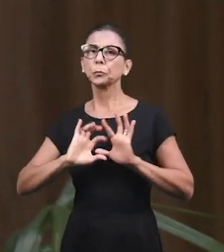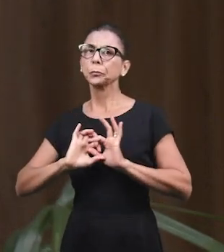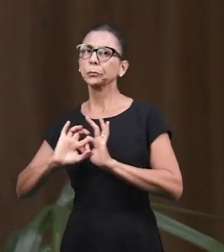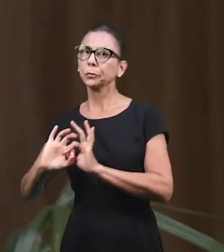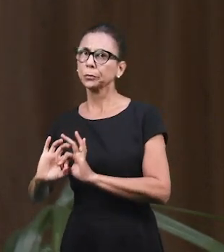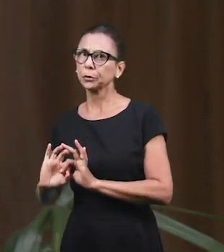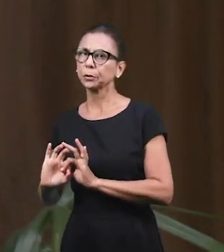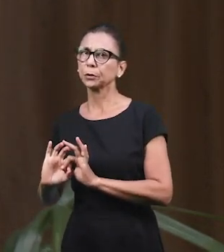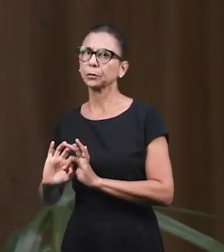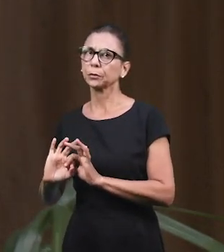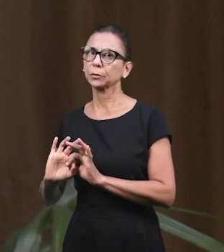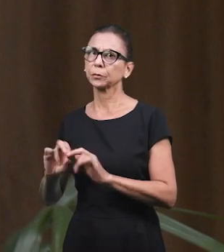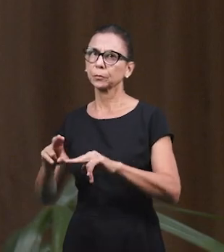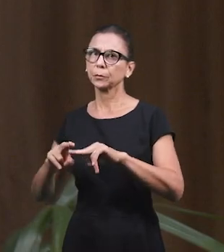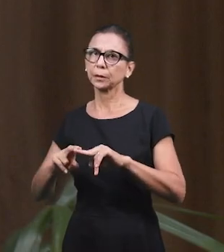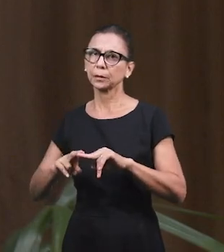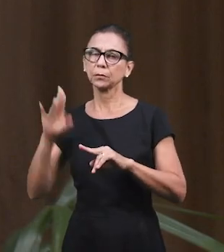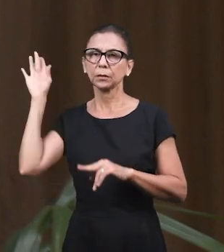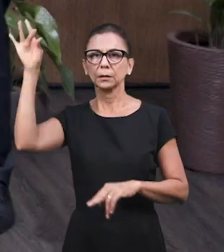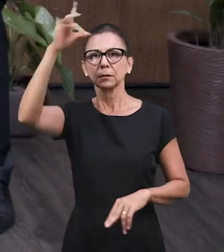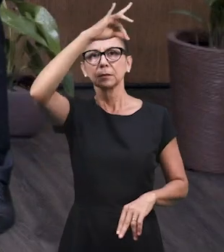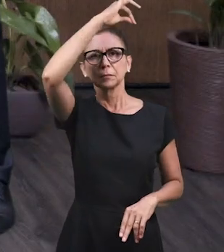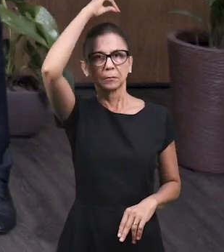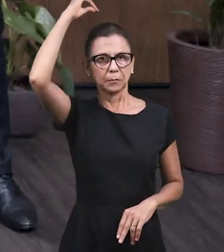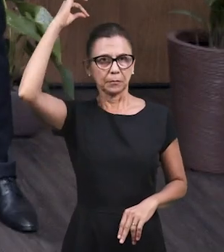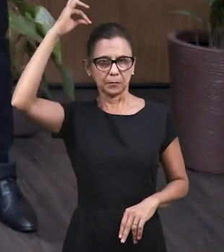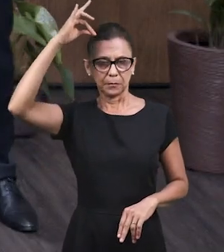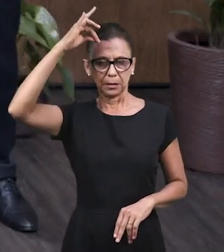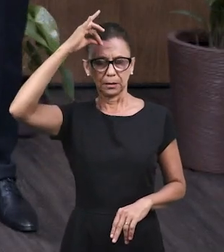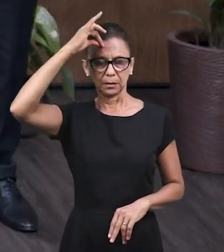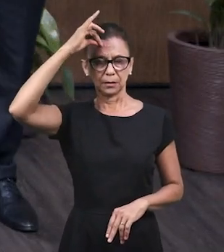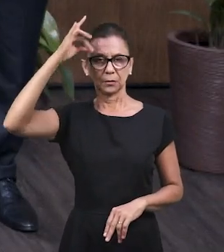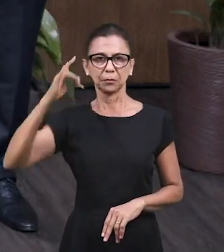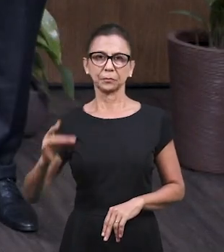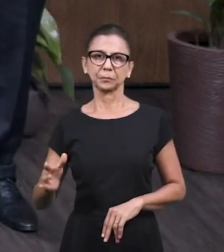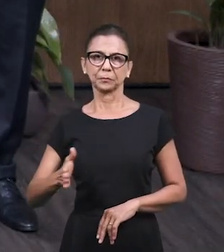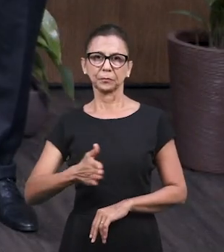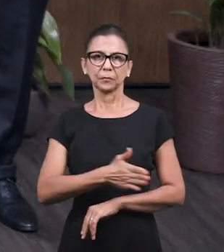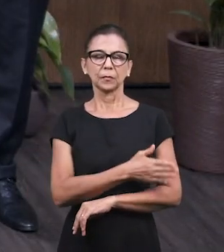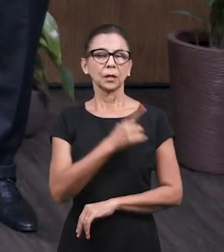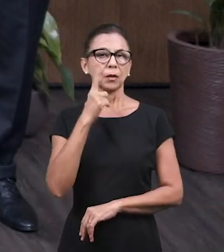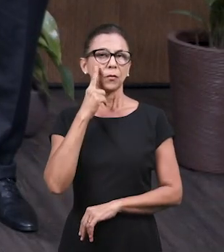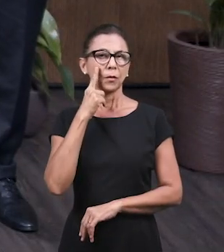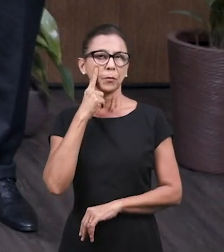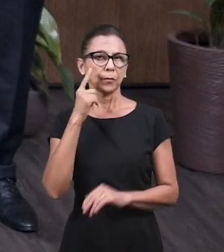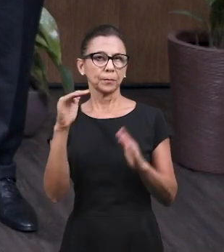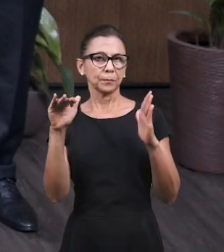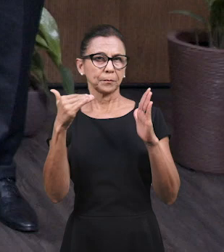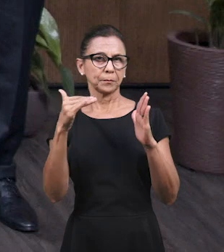entre ceux qui servent le Seigneur et qui doivent vivre dans l'unité de l'Esprit,